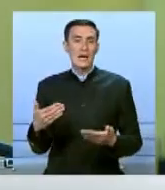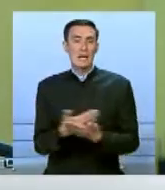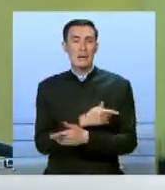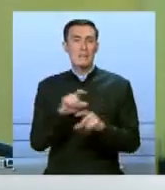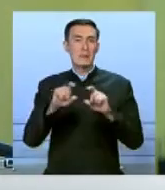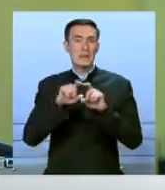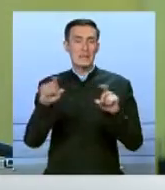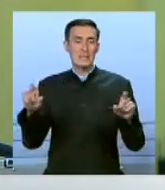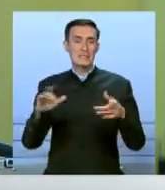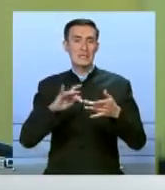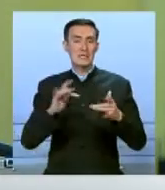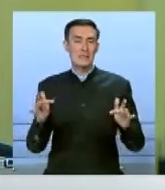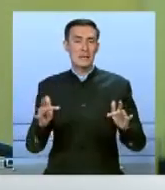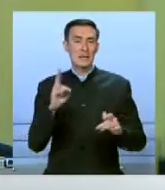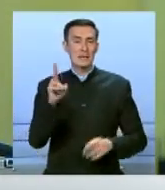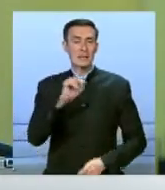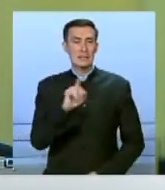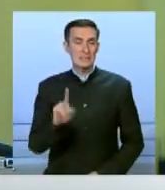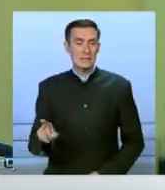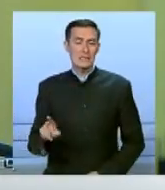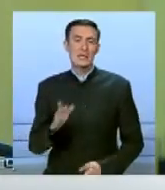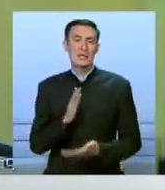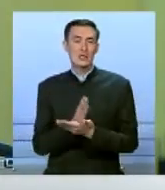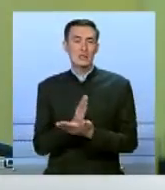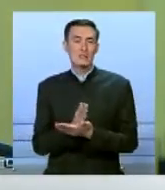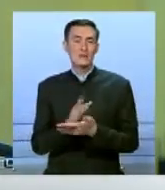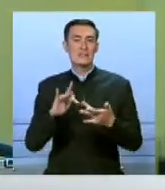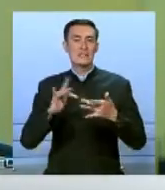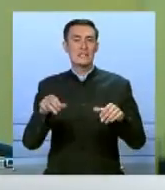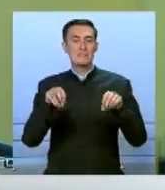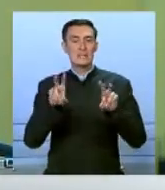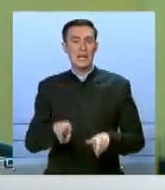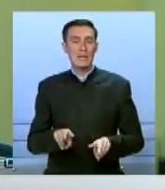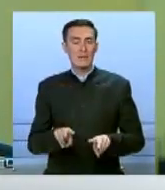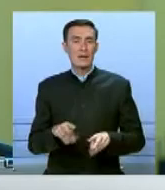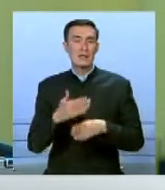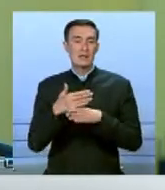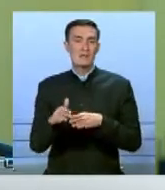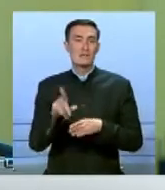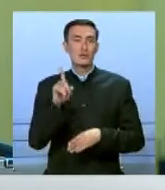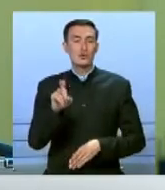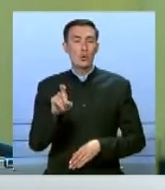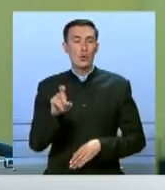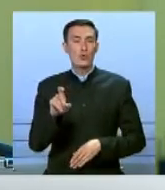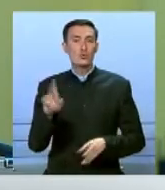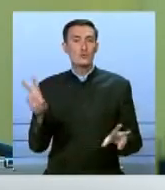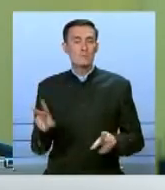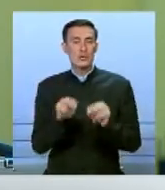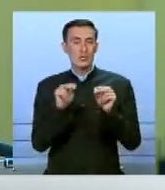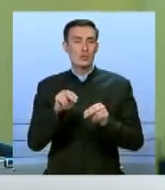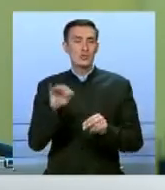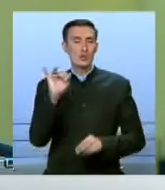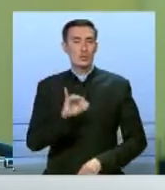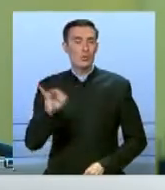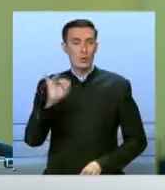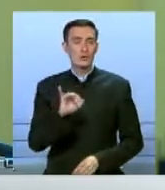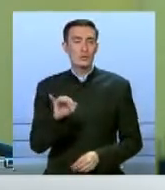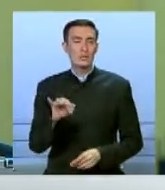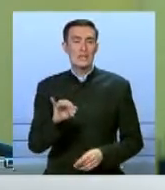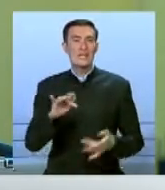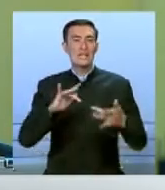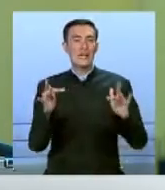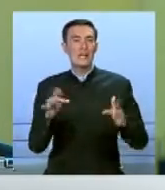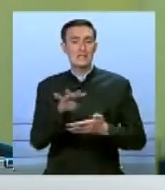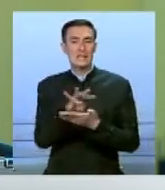сайта ель.кз с размещением на сайте специального раздела «100 успешных историй» с функцией онлайн-подачи заявок. То есть